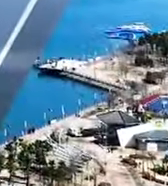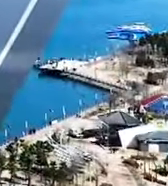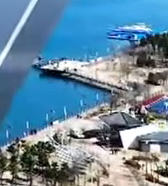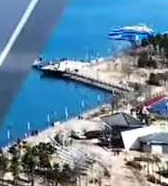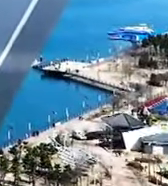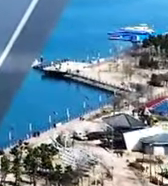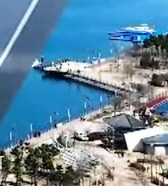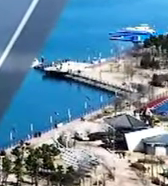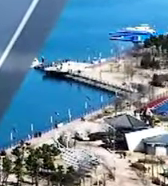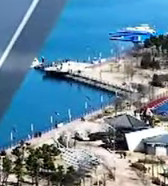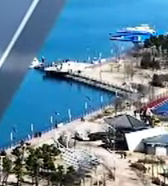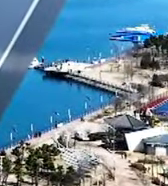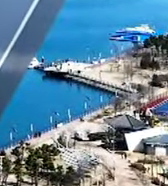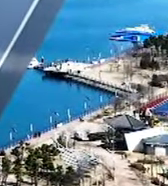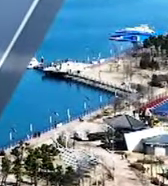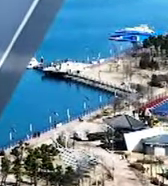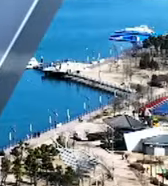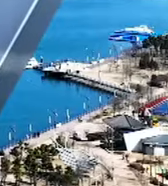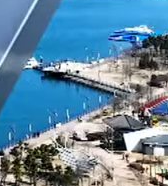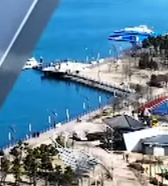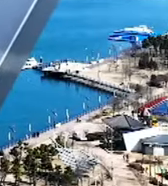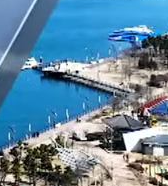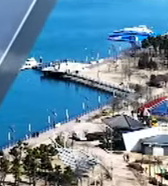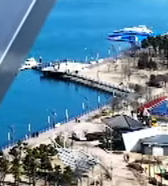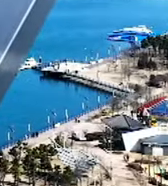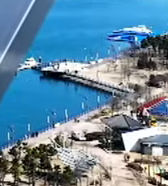네, 이번엔 강원입니다. 7.6%.